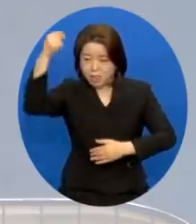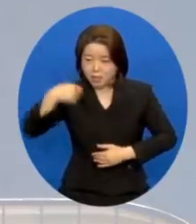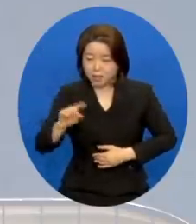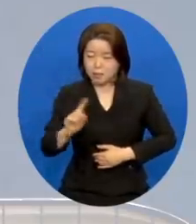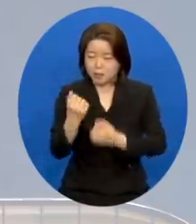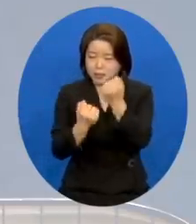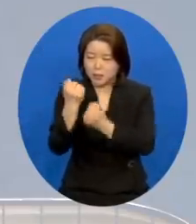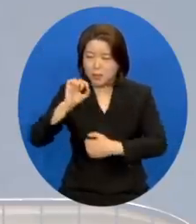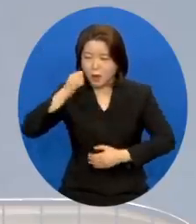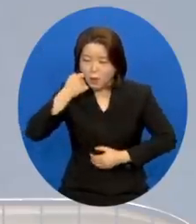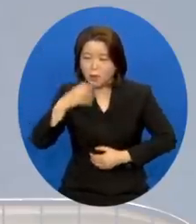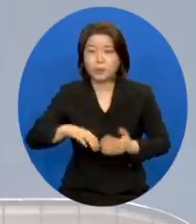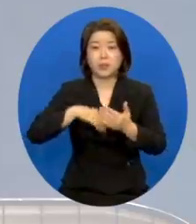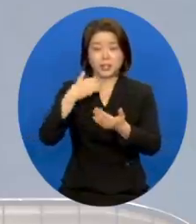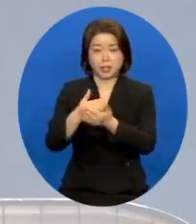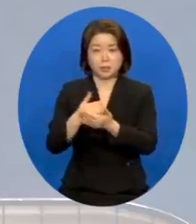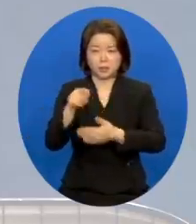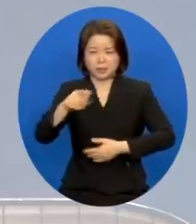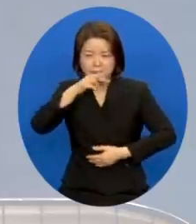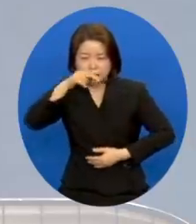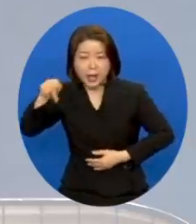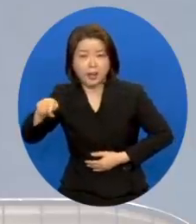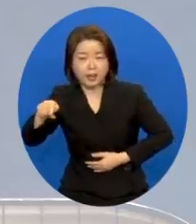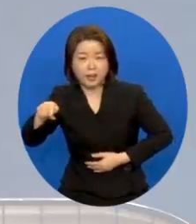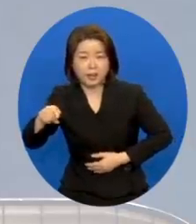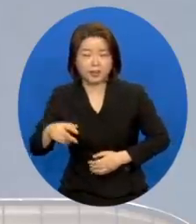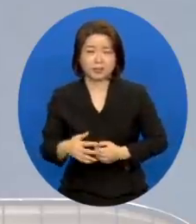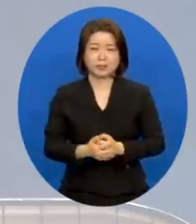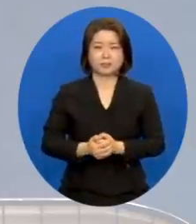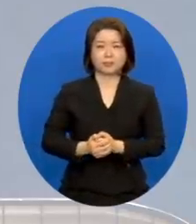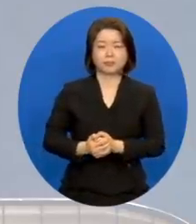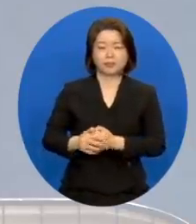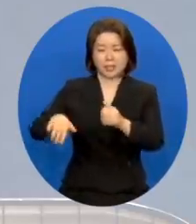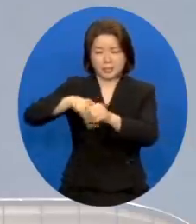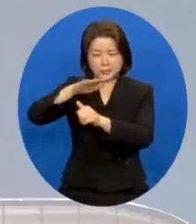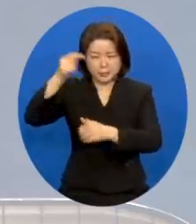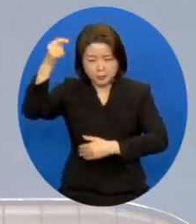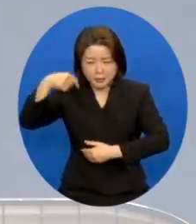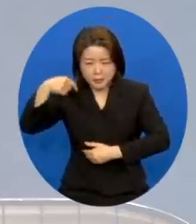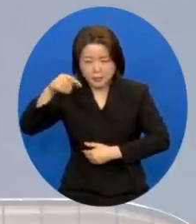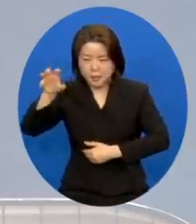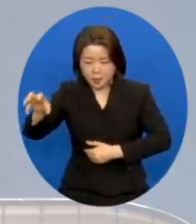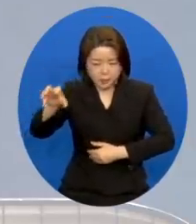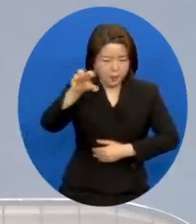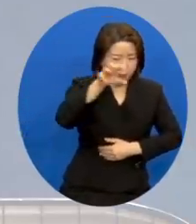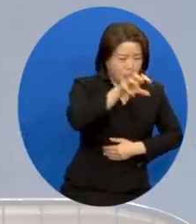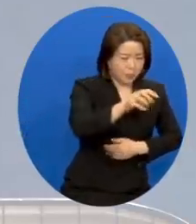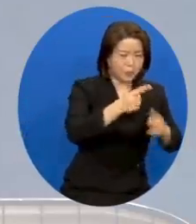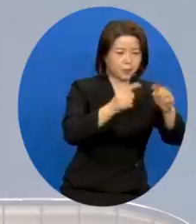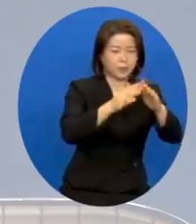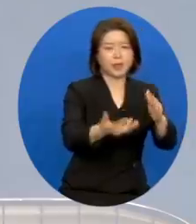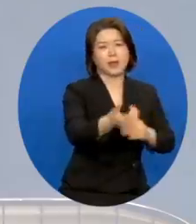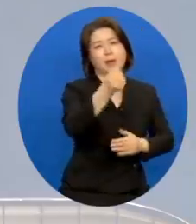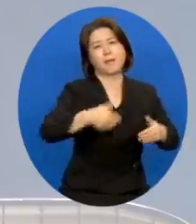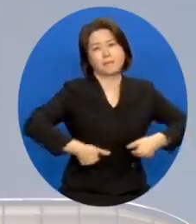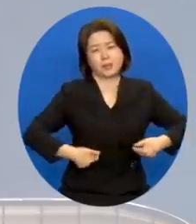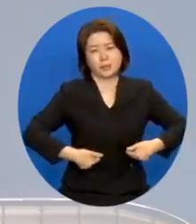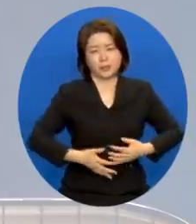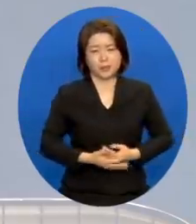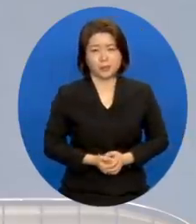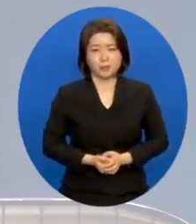없는 감동 그 형기 그건 꽂아서 교회가 가지고 있어야 되는 거예요